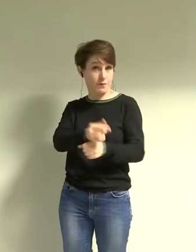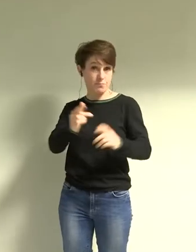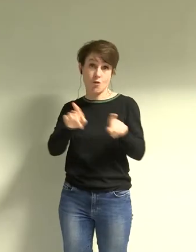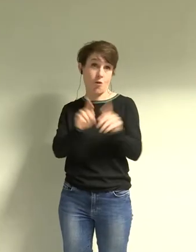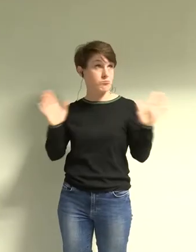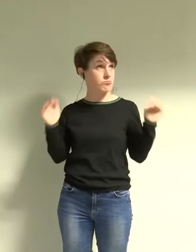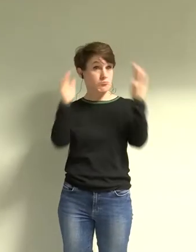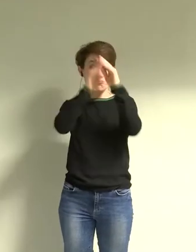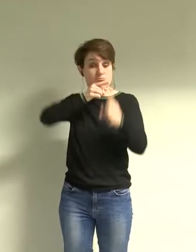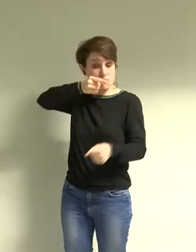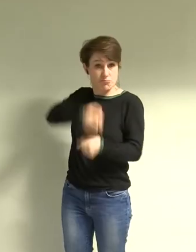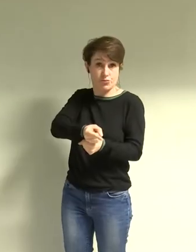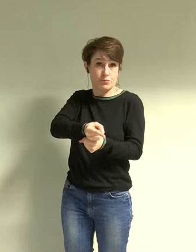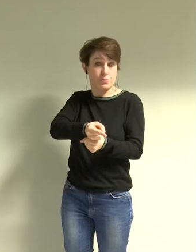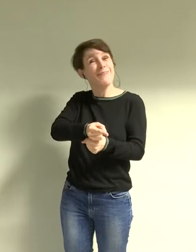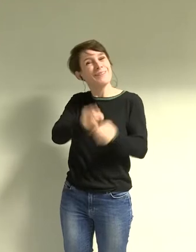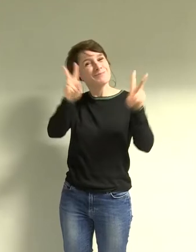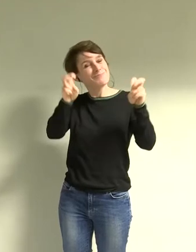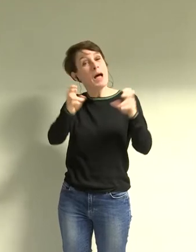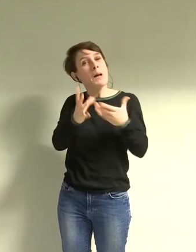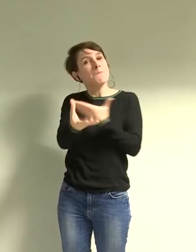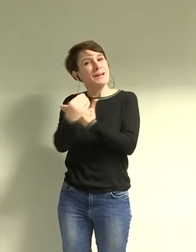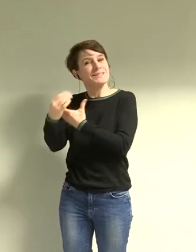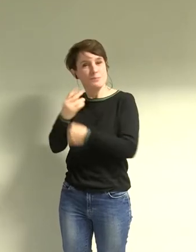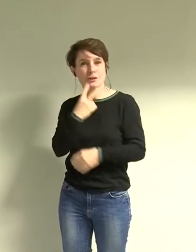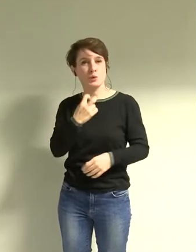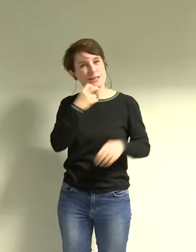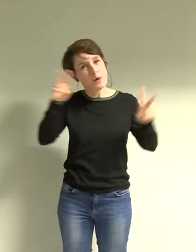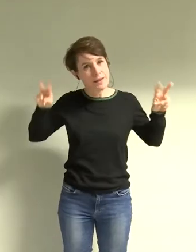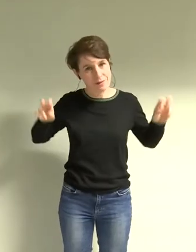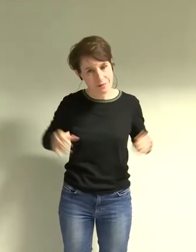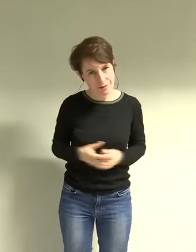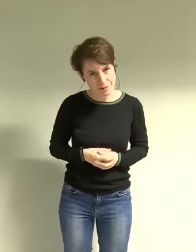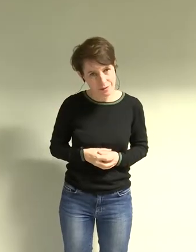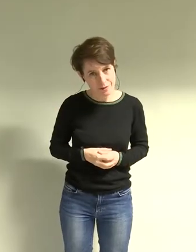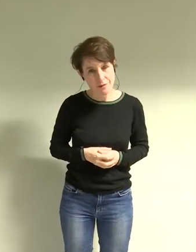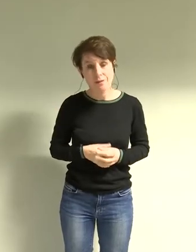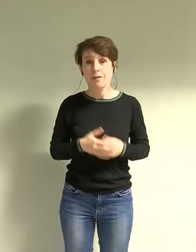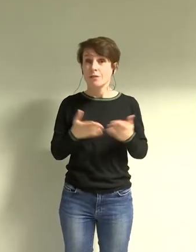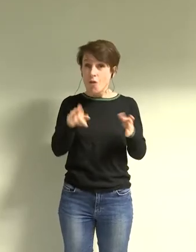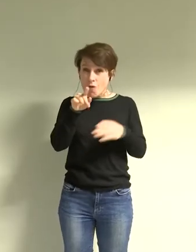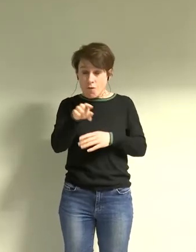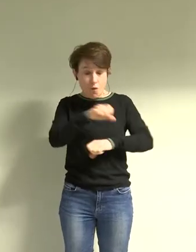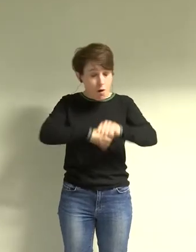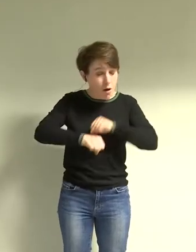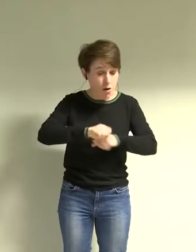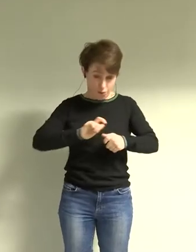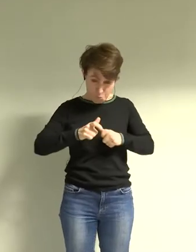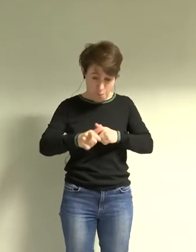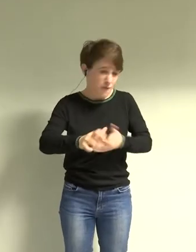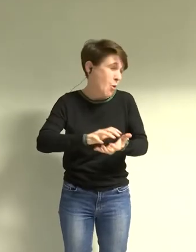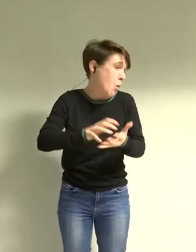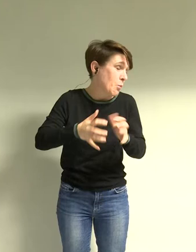cadre de la participation citoyenne vous mettez en place des mécanismes compliqués pour annoncer que vous allez répondre